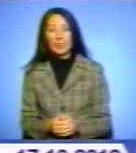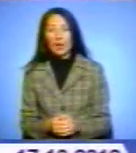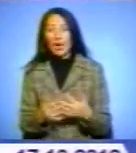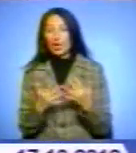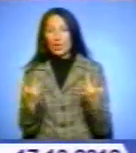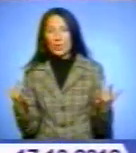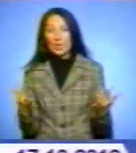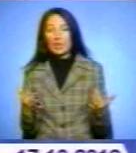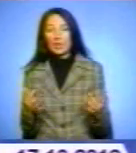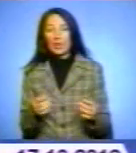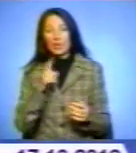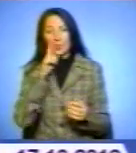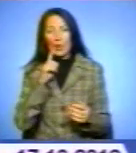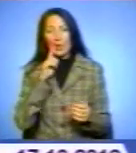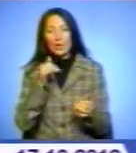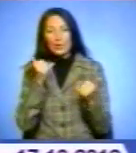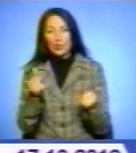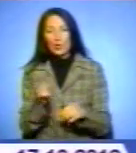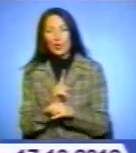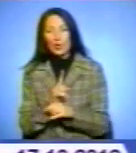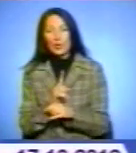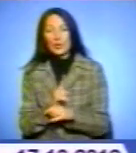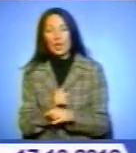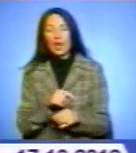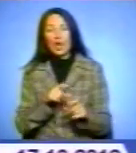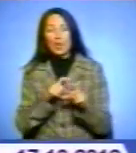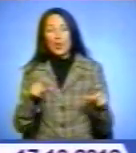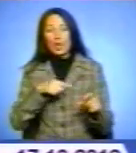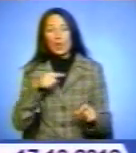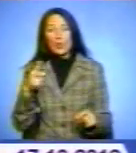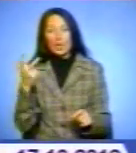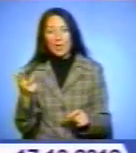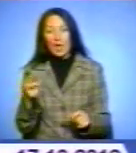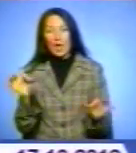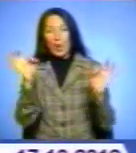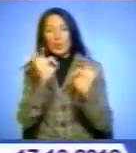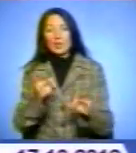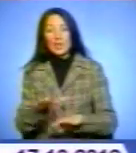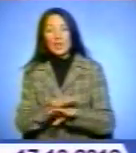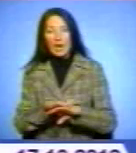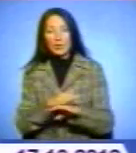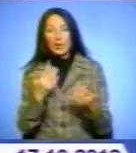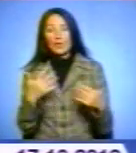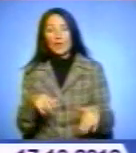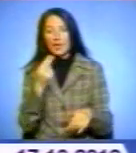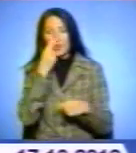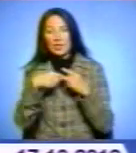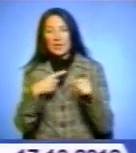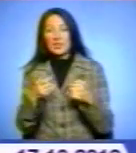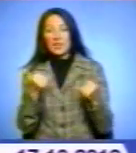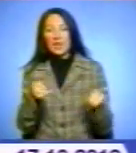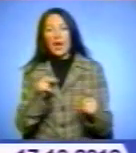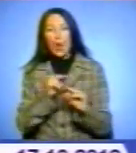Розмаїття смаколиків сьогодні у Тернопільській спеціалізованій школі номер 3. Осінній ярмарок уже традиційний для учнів, батьків і